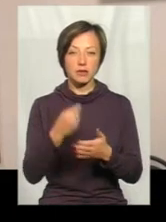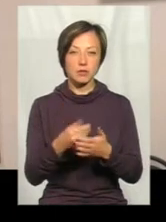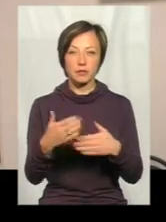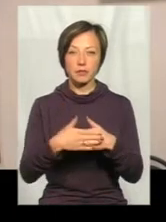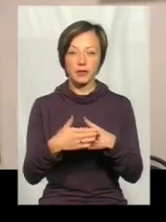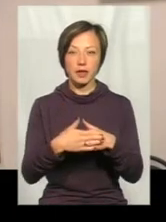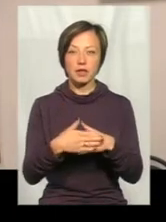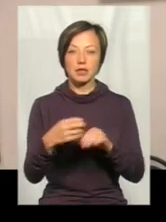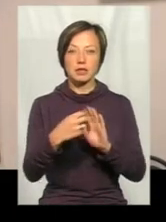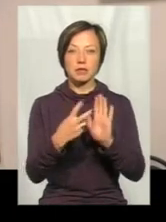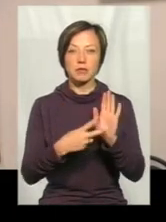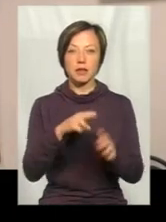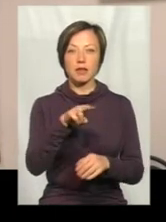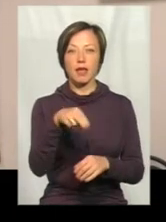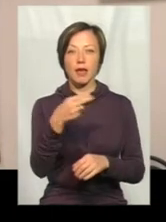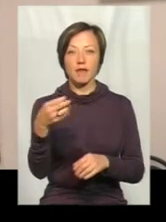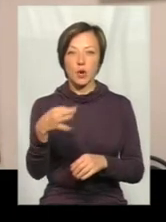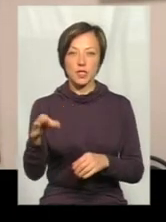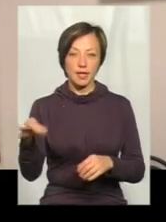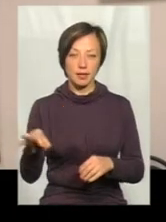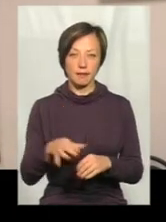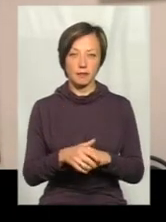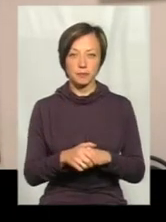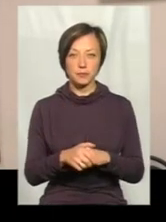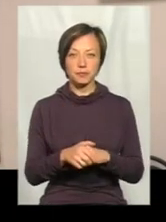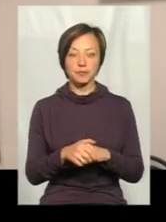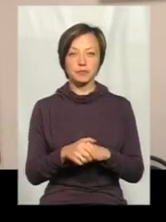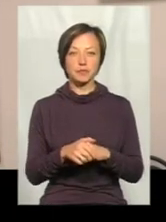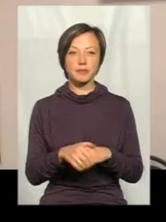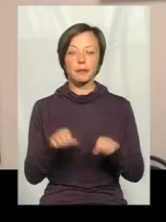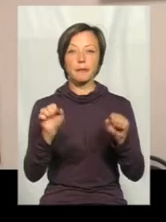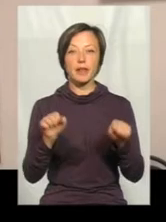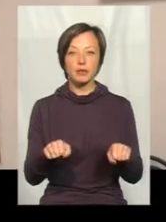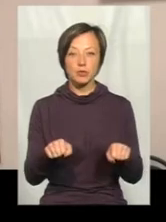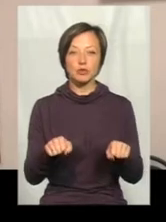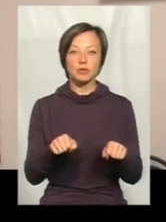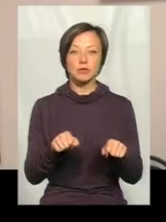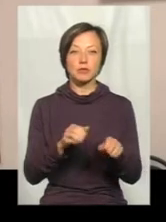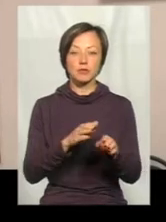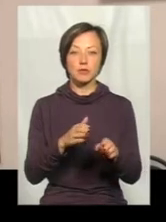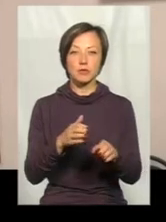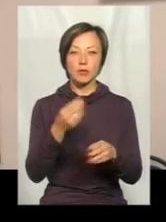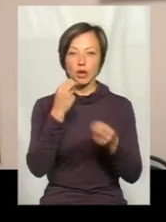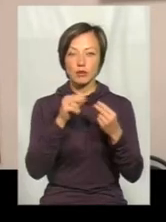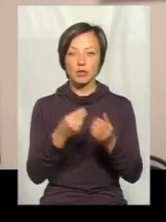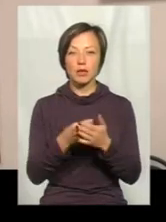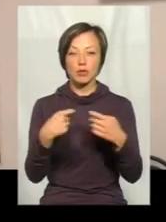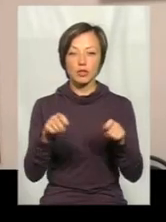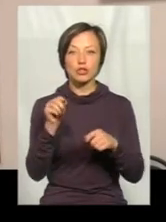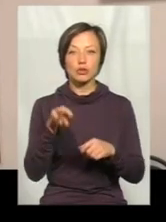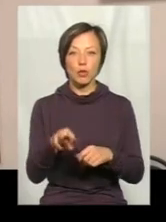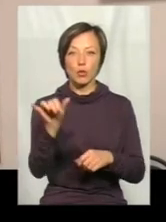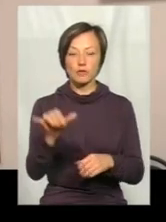приблизно складає 17 євроцентів. Тобто ми зможемо по більшому тарифу продавати, чим зараз університет